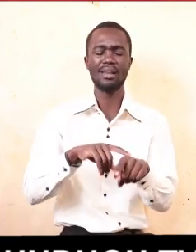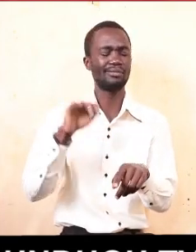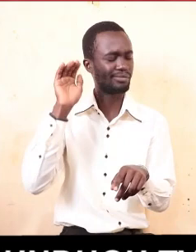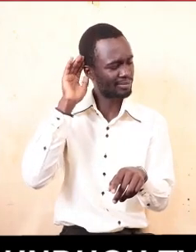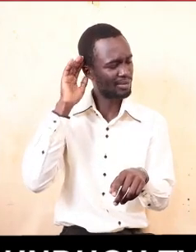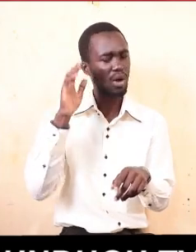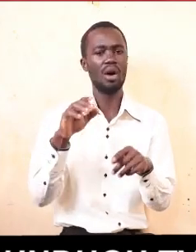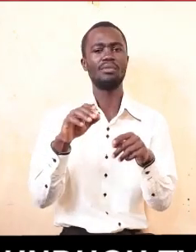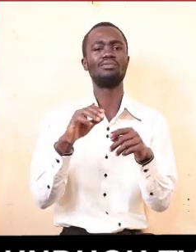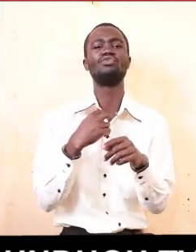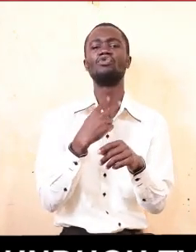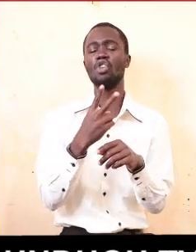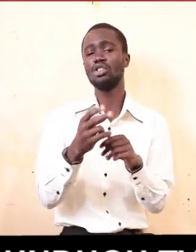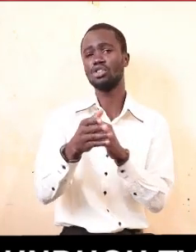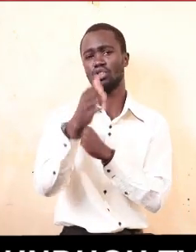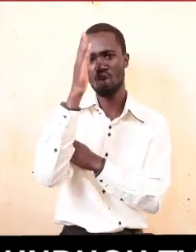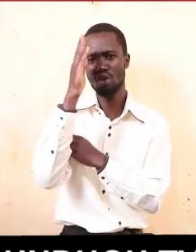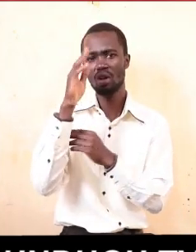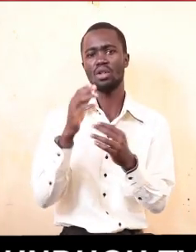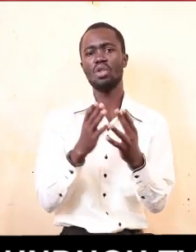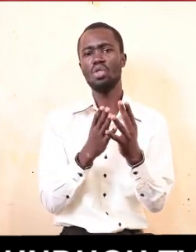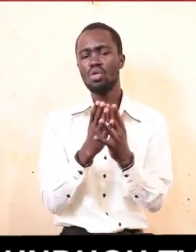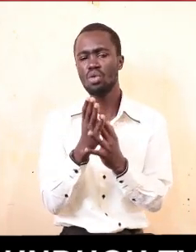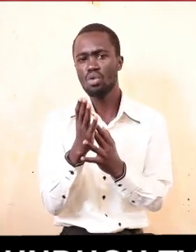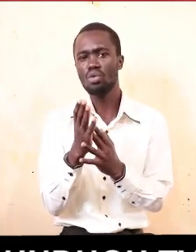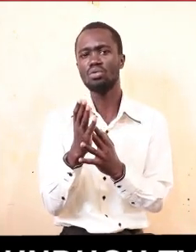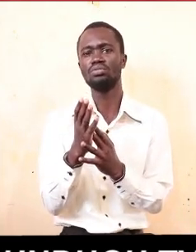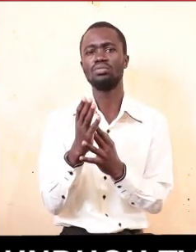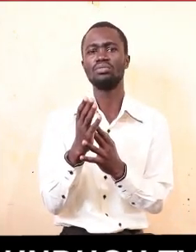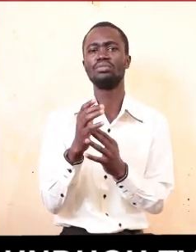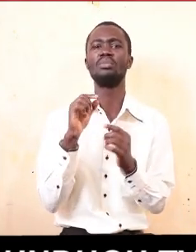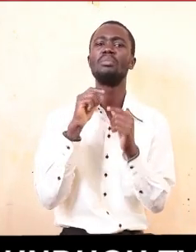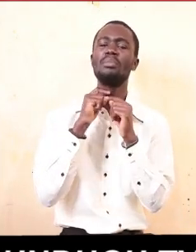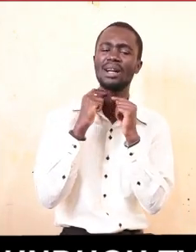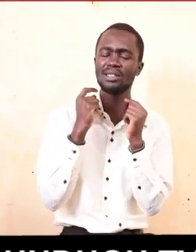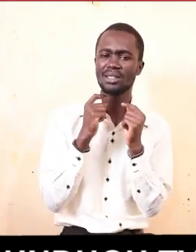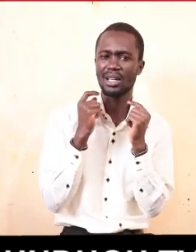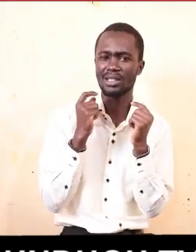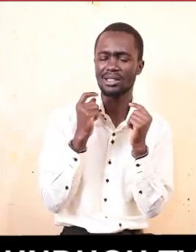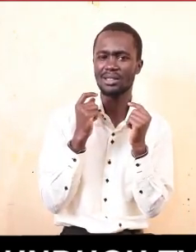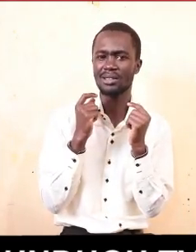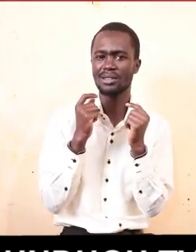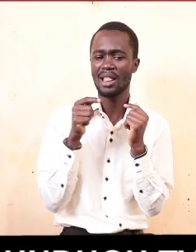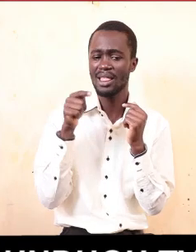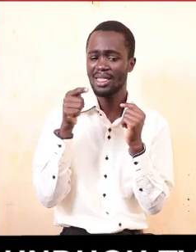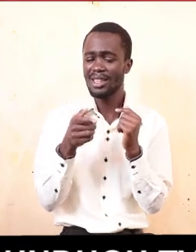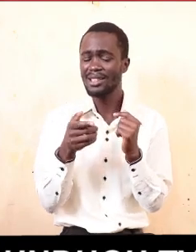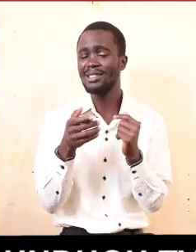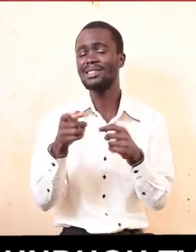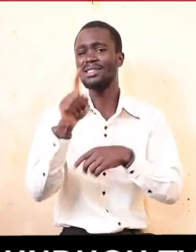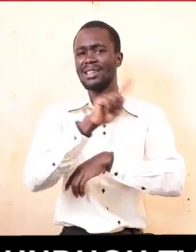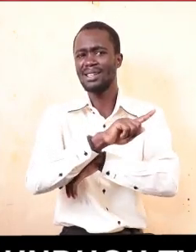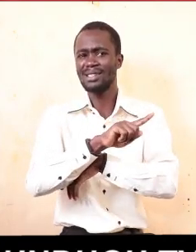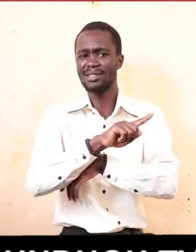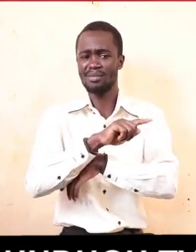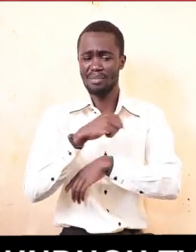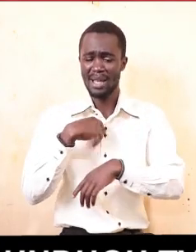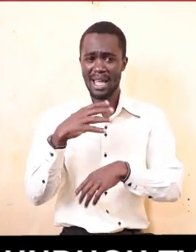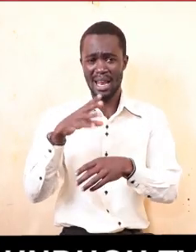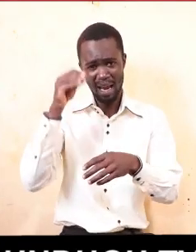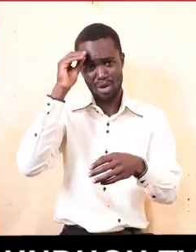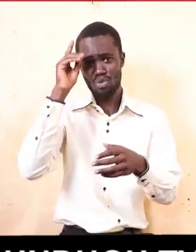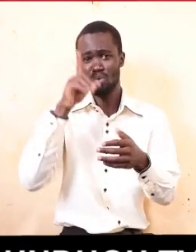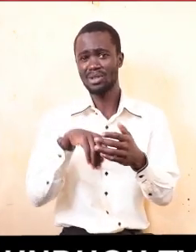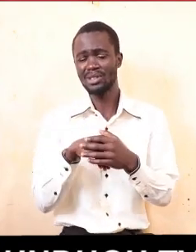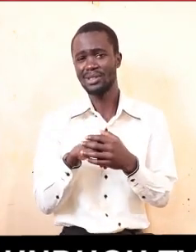Mungu kupitia kwa vinywa vya wachungaji siku hizi, imenifundisha ya kwamba